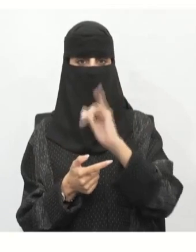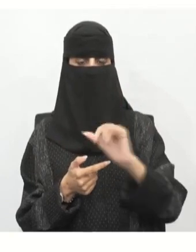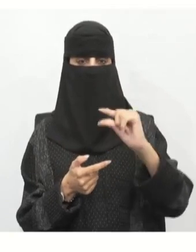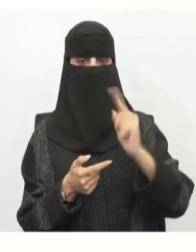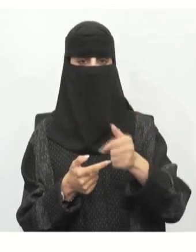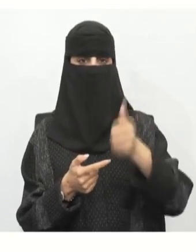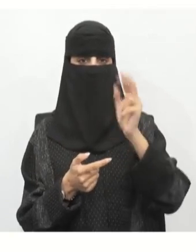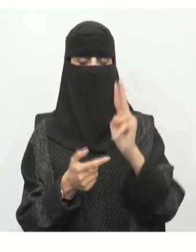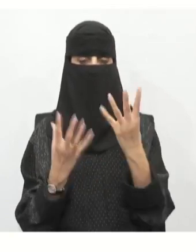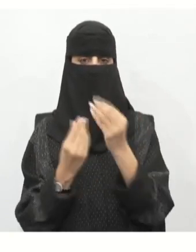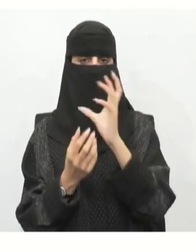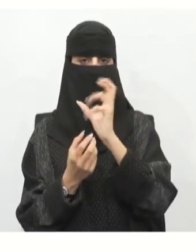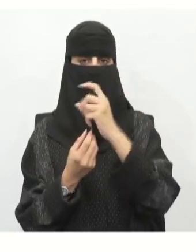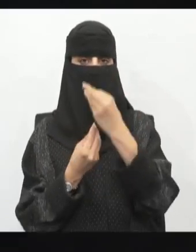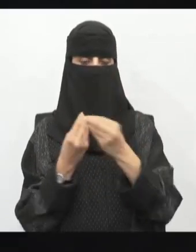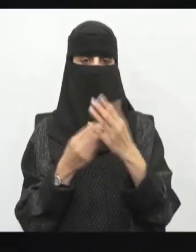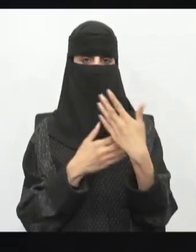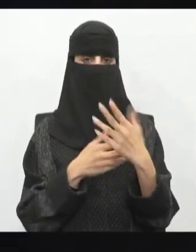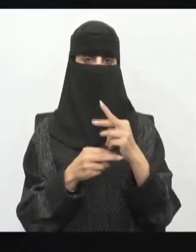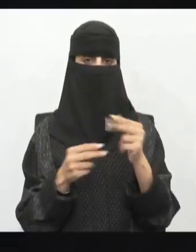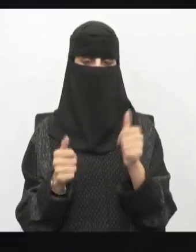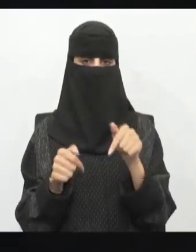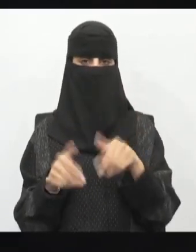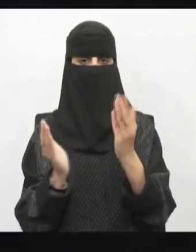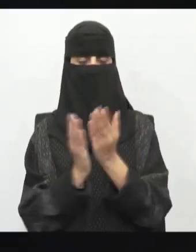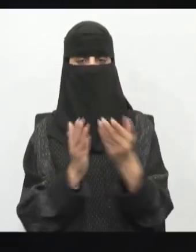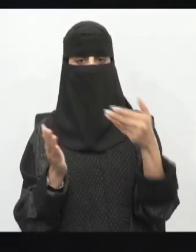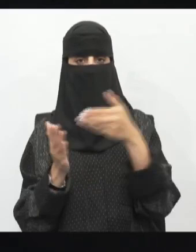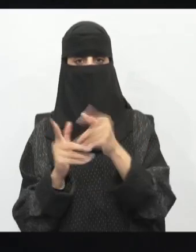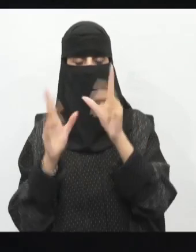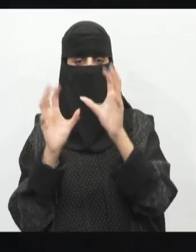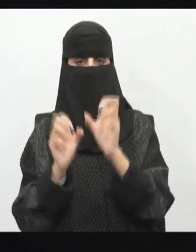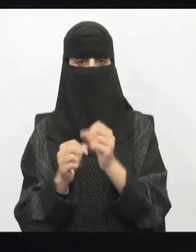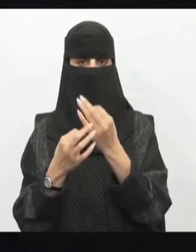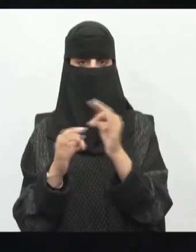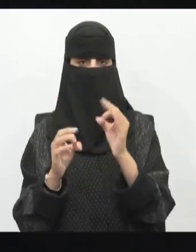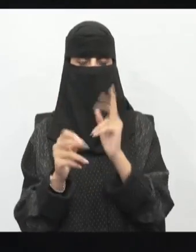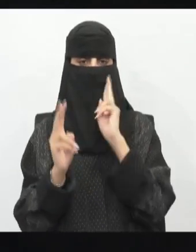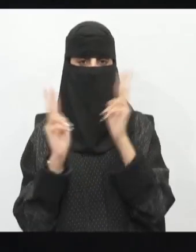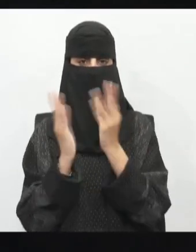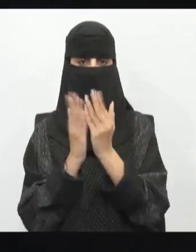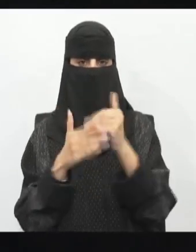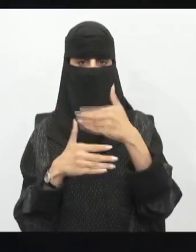وبذلك انتهينا من درسنا لهذا اليوم سعيده باجاباتكم الرائعه القاكم قريبا ان شاء